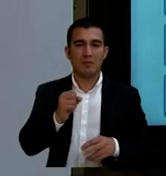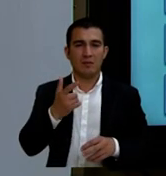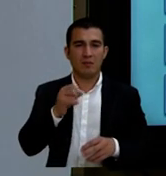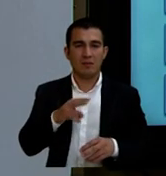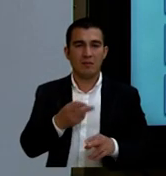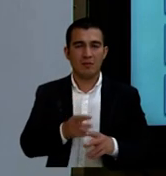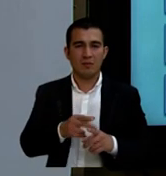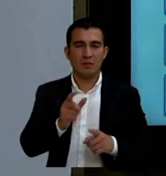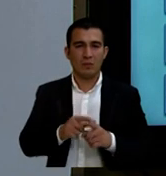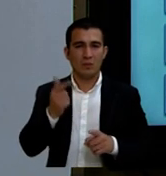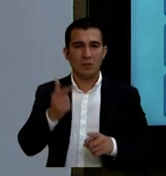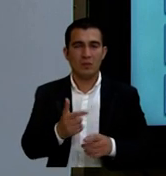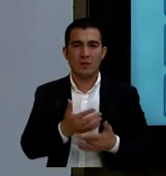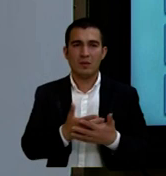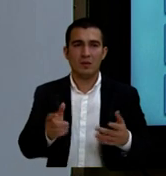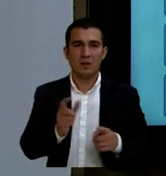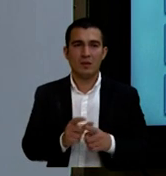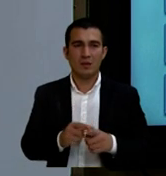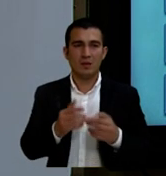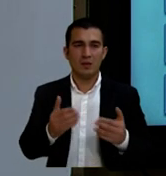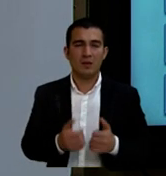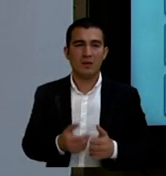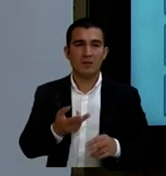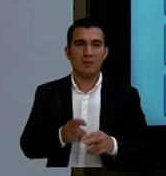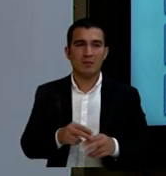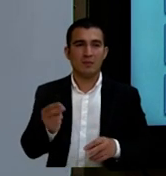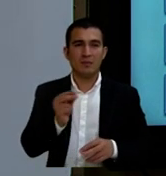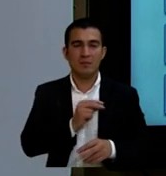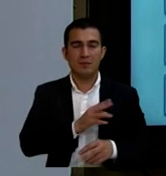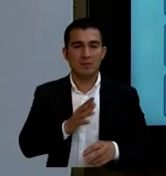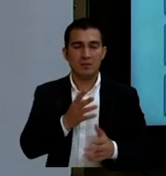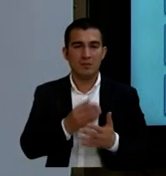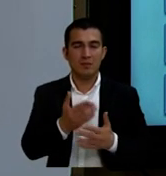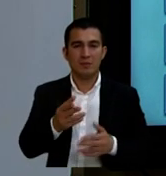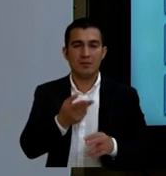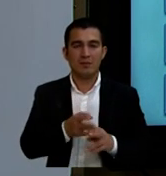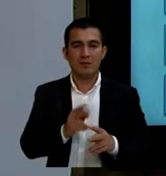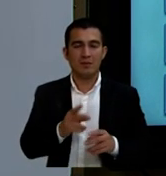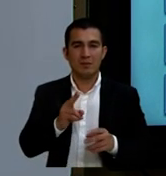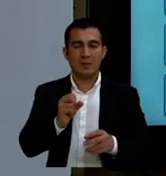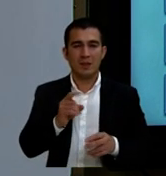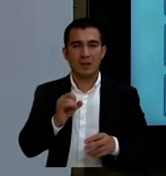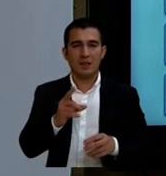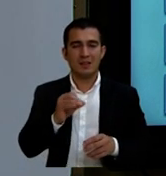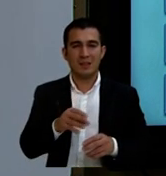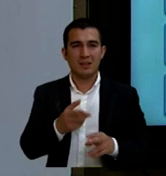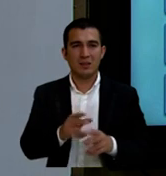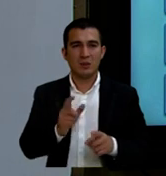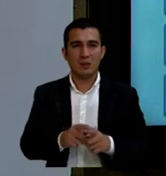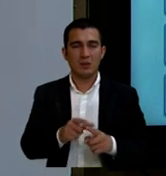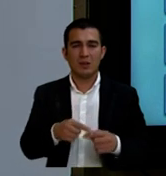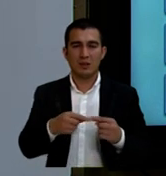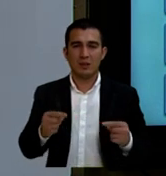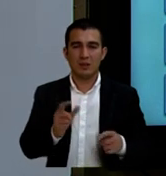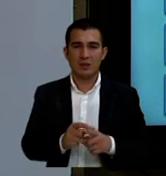so'zlardan, vulgarizmlardan foydalanish. Ishlamaydigan yoki parazit so'zlardan foydalanish. Idoraviy